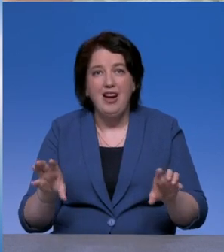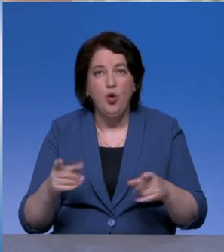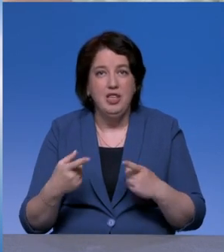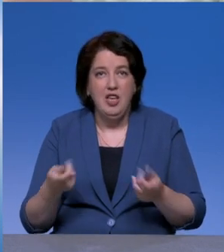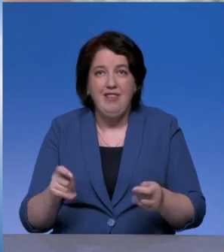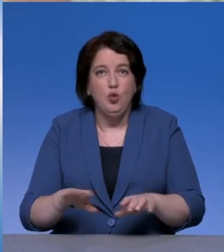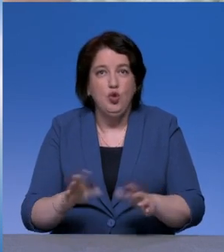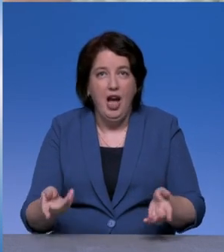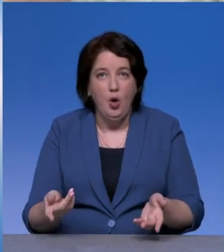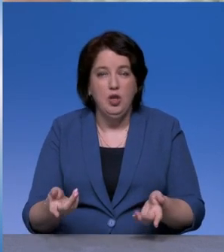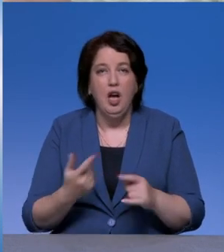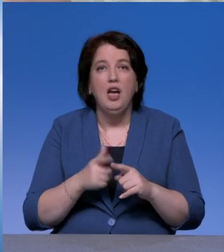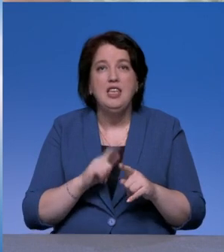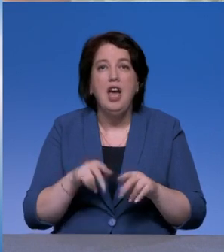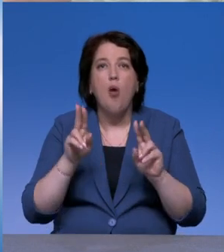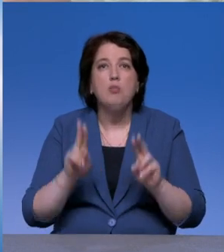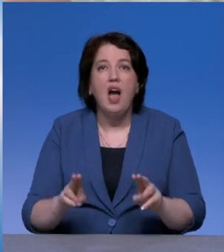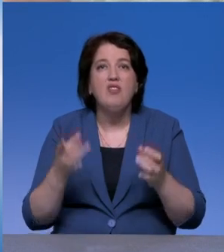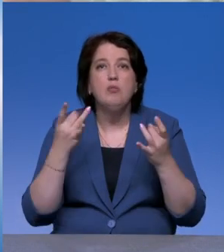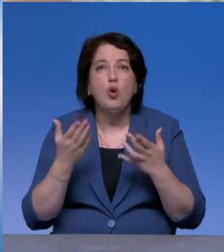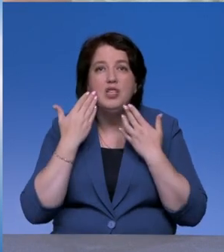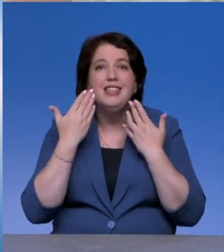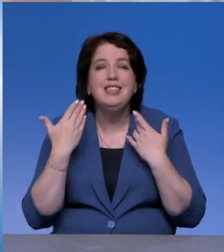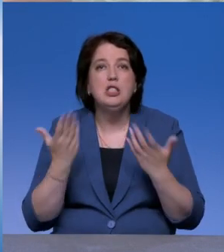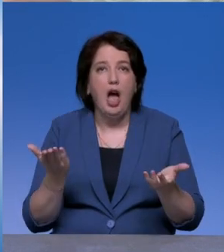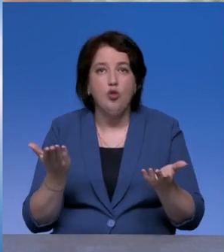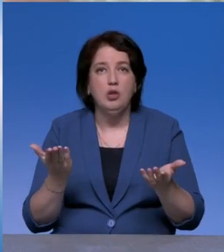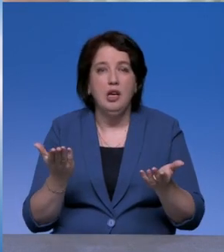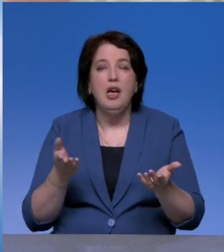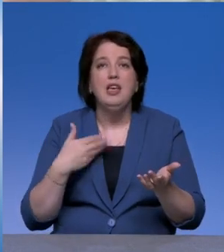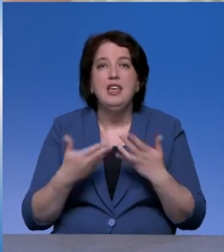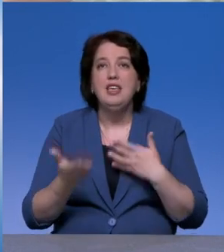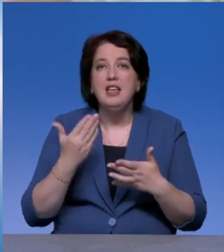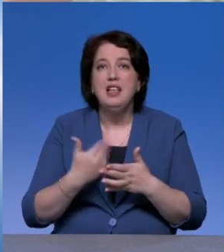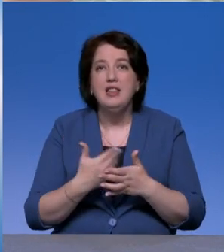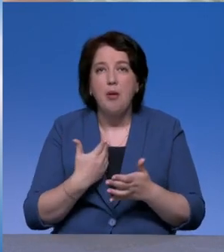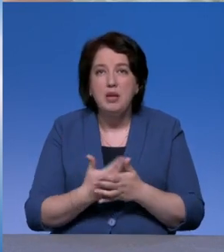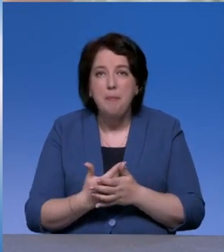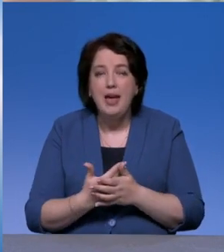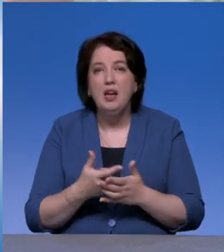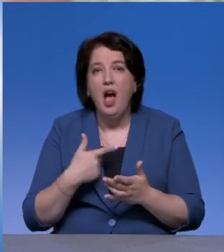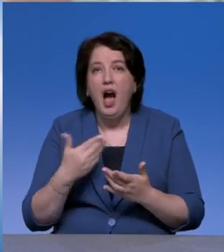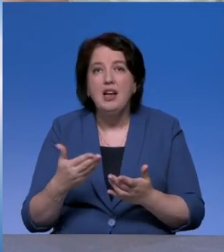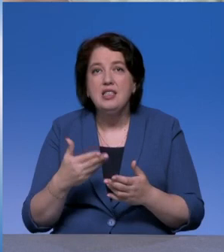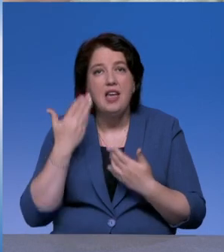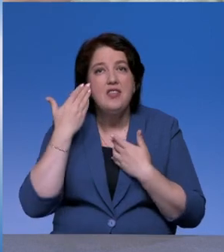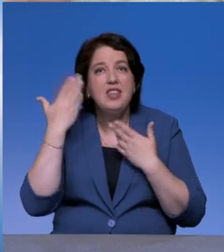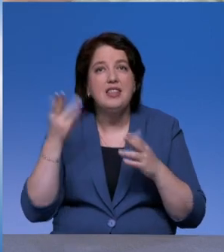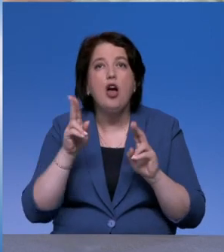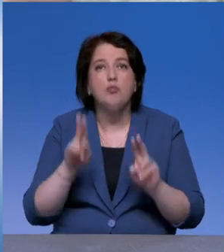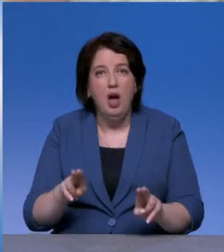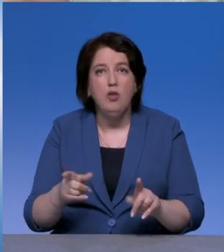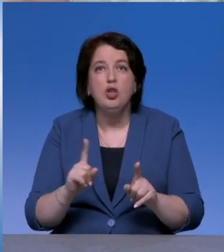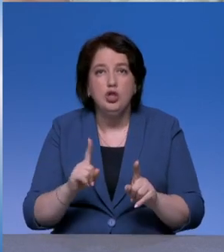всех правил. Правила просто не знают. Да, Виктор. Если будет пересдача, меньше будут нарушать. Виктор, понятно. Спасибо вам вот за